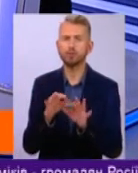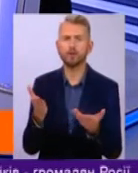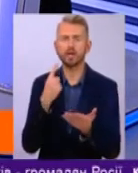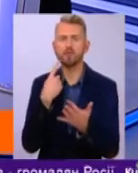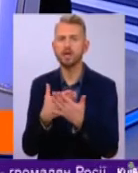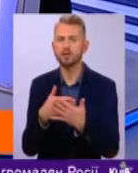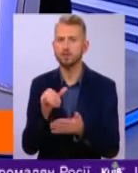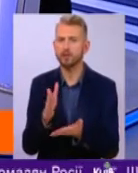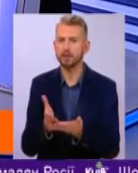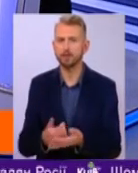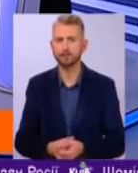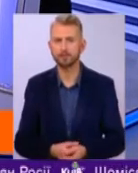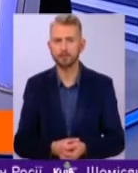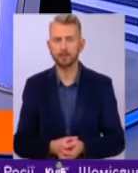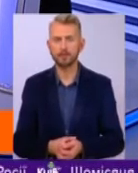можете назвати?